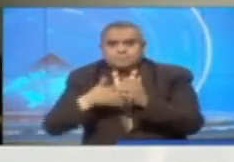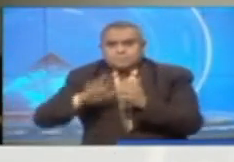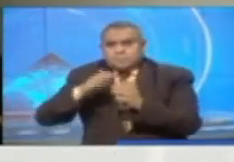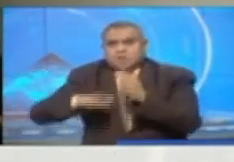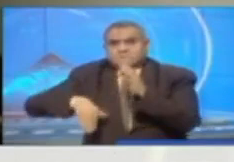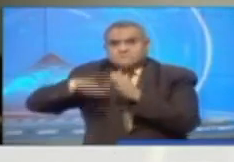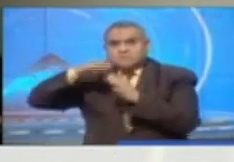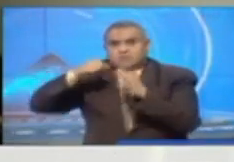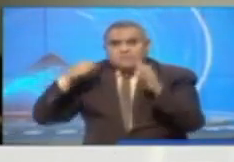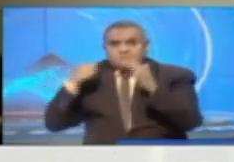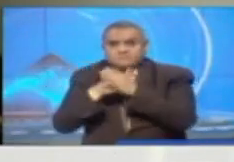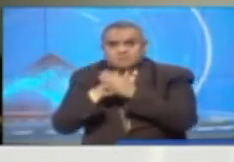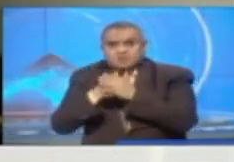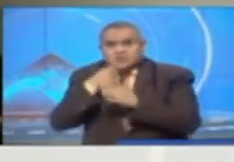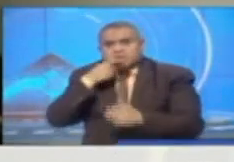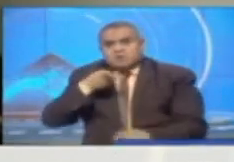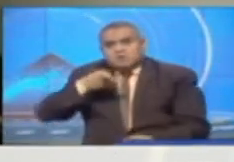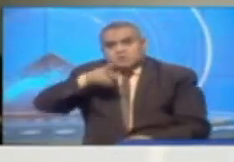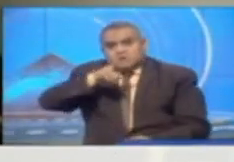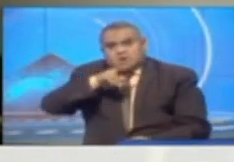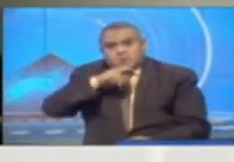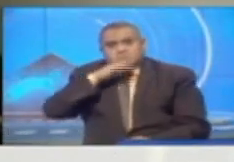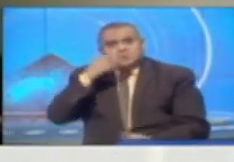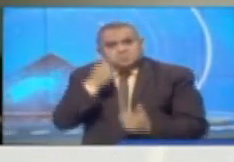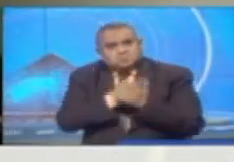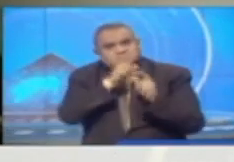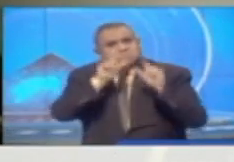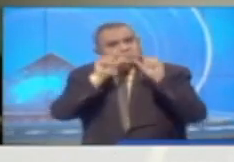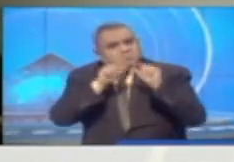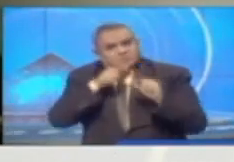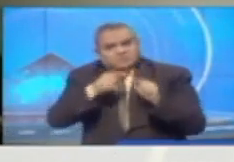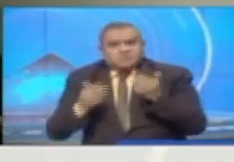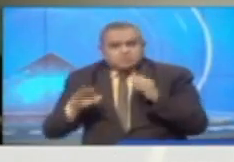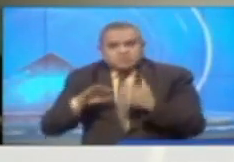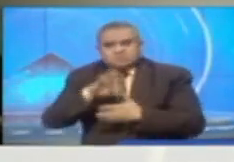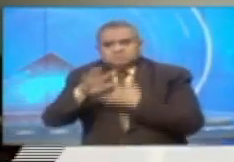مرتفعا للغاية، بينما عده آخرون منخفضا جدا.